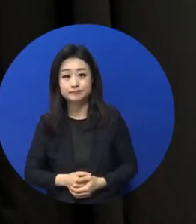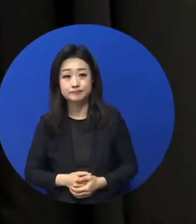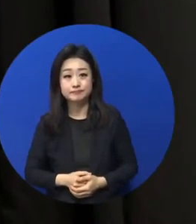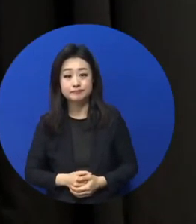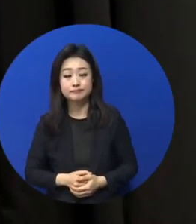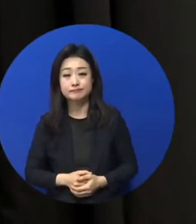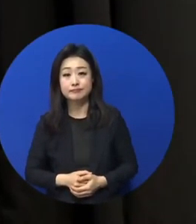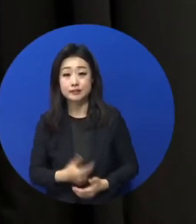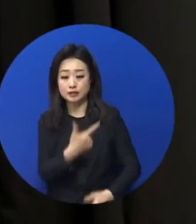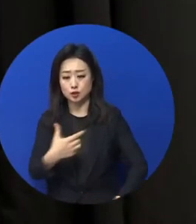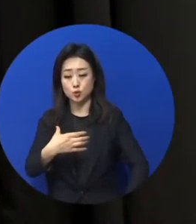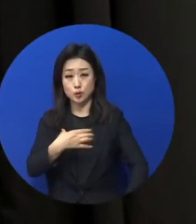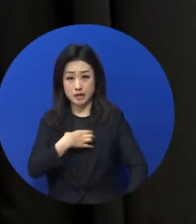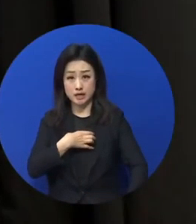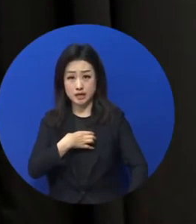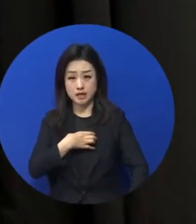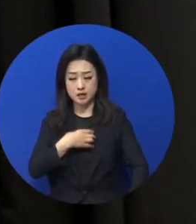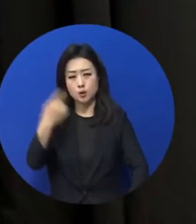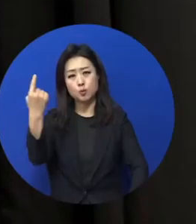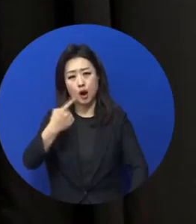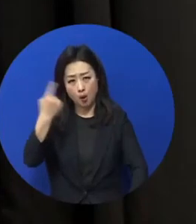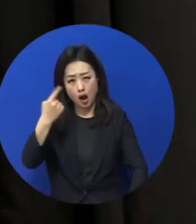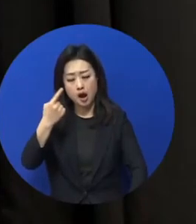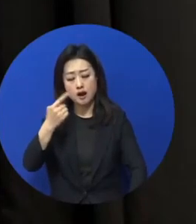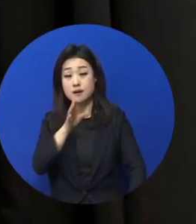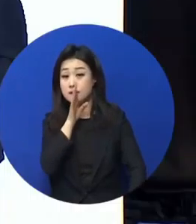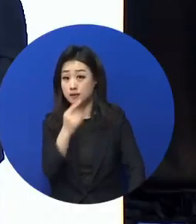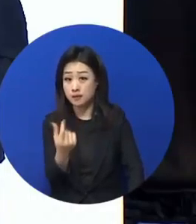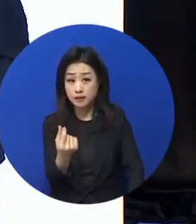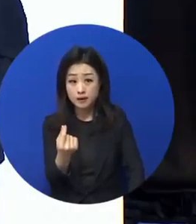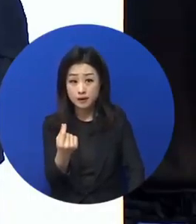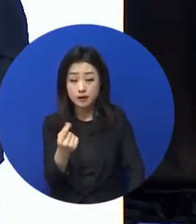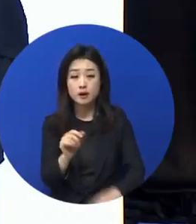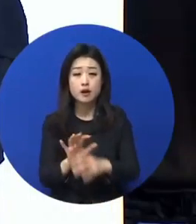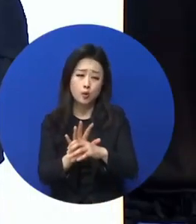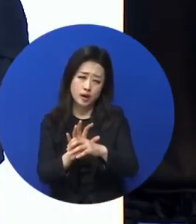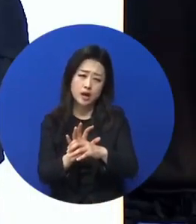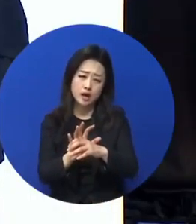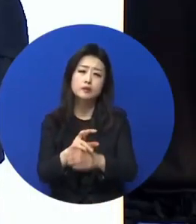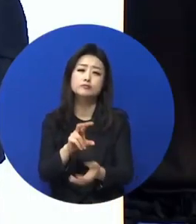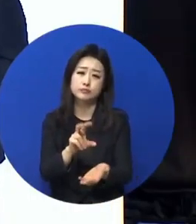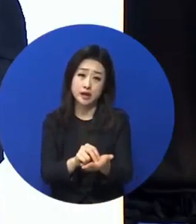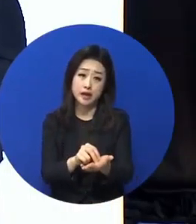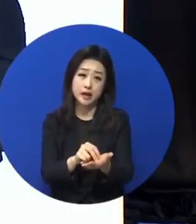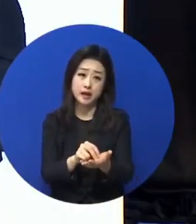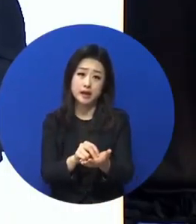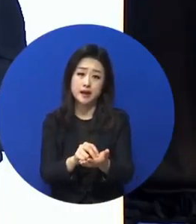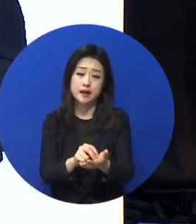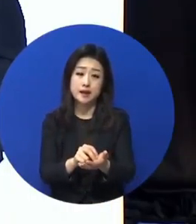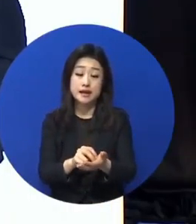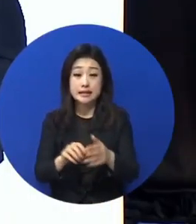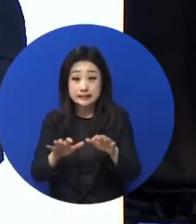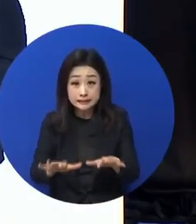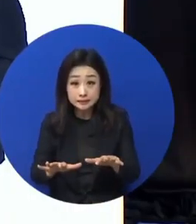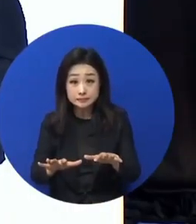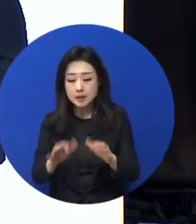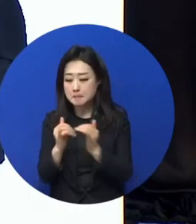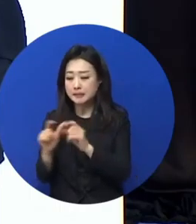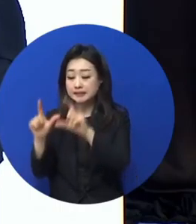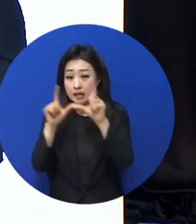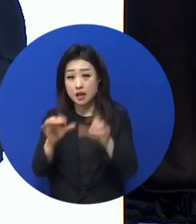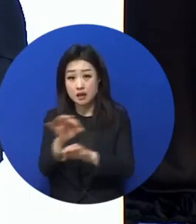유례 없이 큰 위기가 부산을 위협하고 있습니다. 코로나19, 이제야 시작이라는